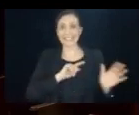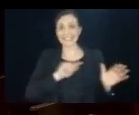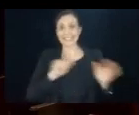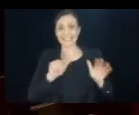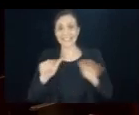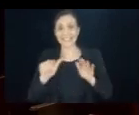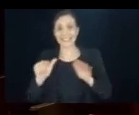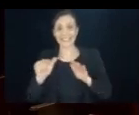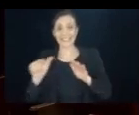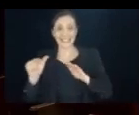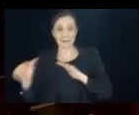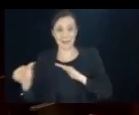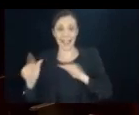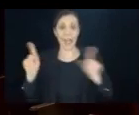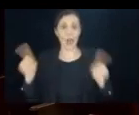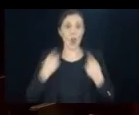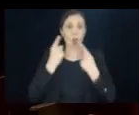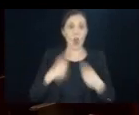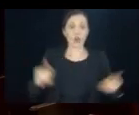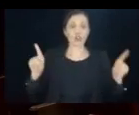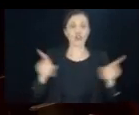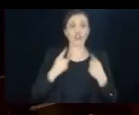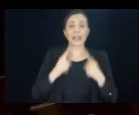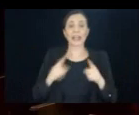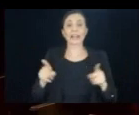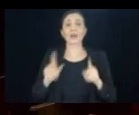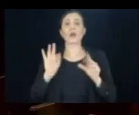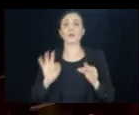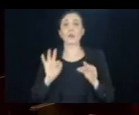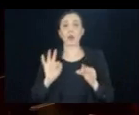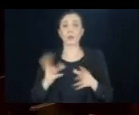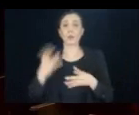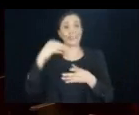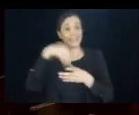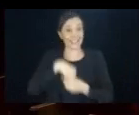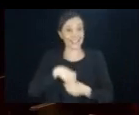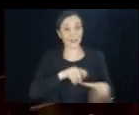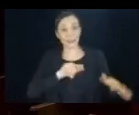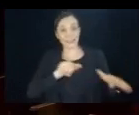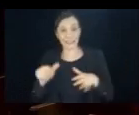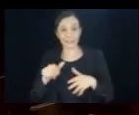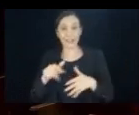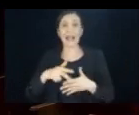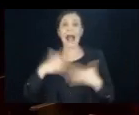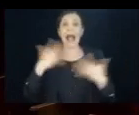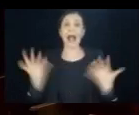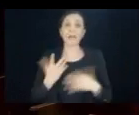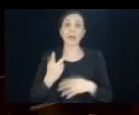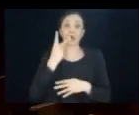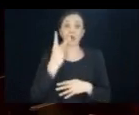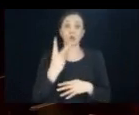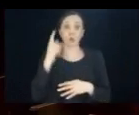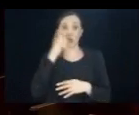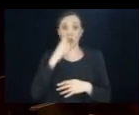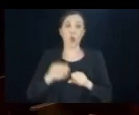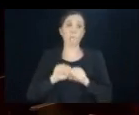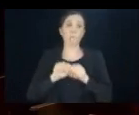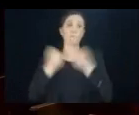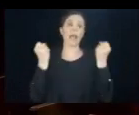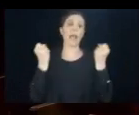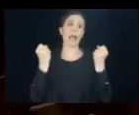delle settimane dei concerti, all'interno della settimana dovessero essere garantiti almeno 2 giorni